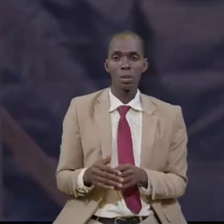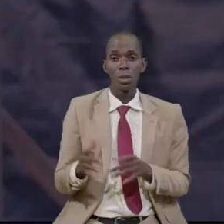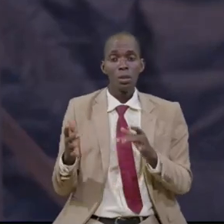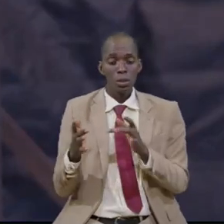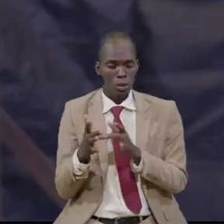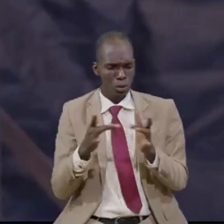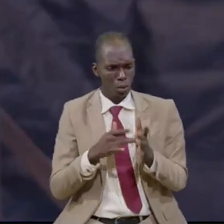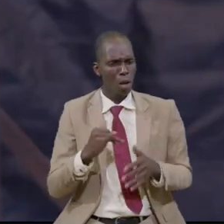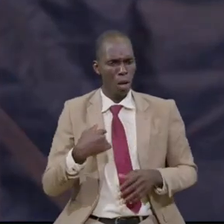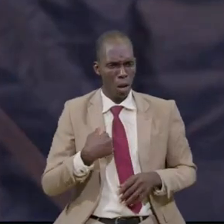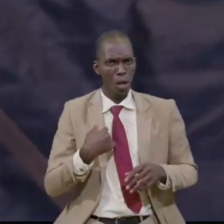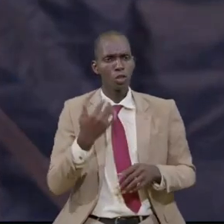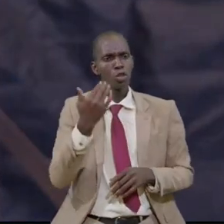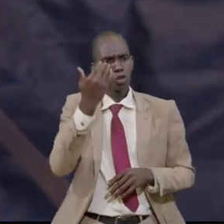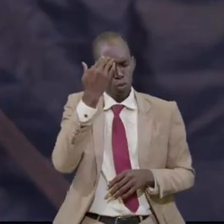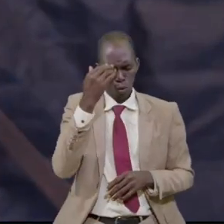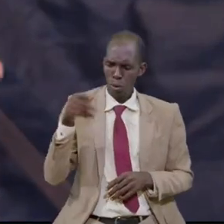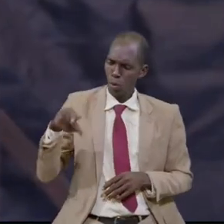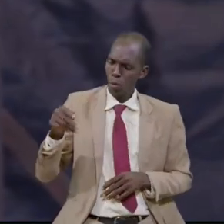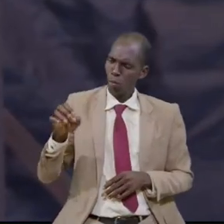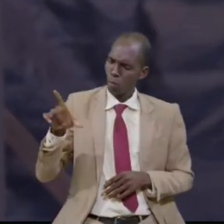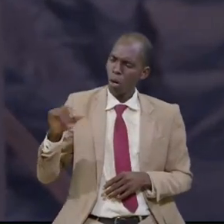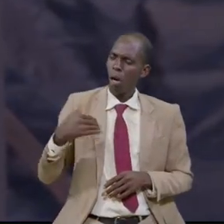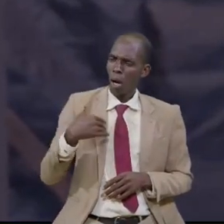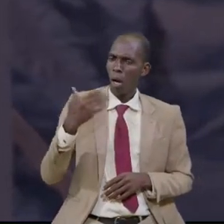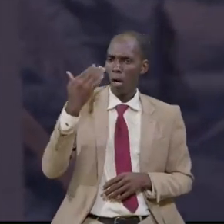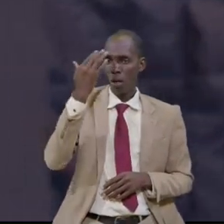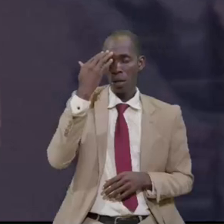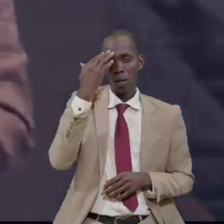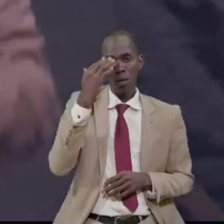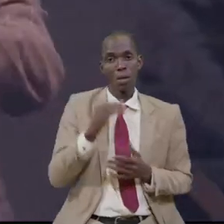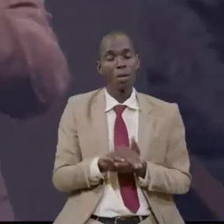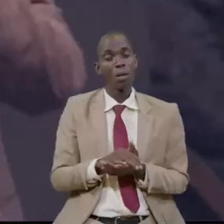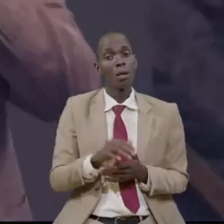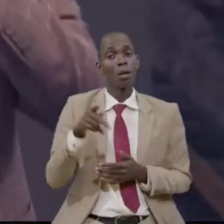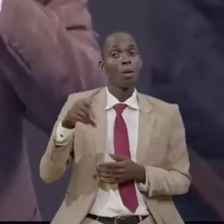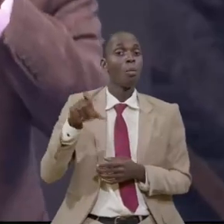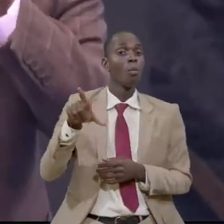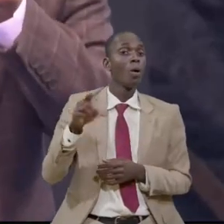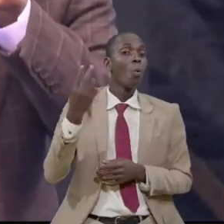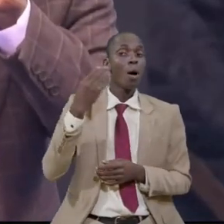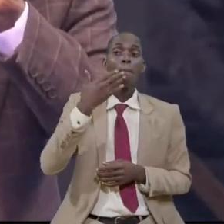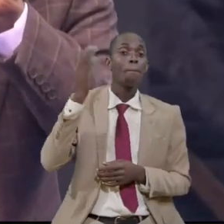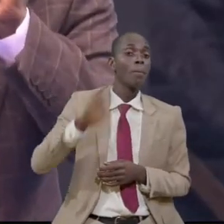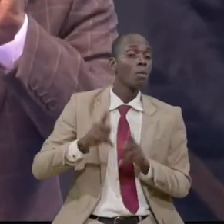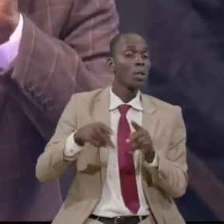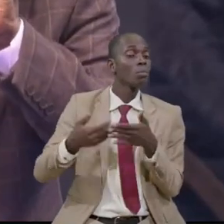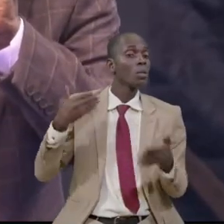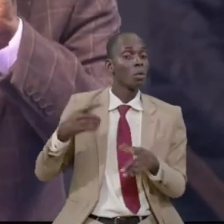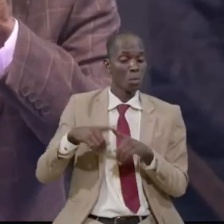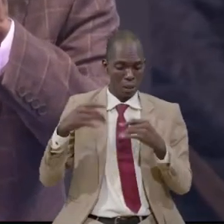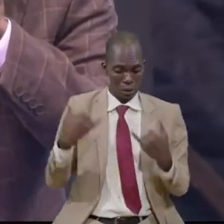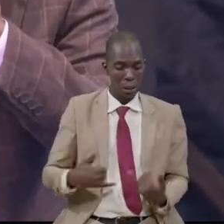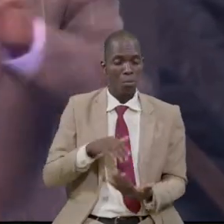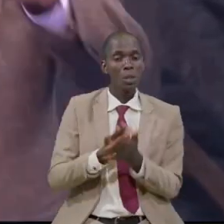connais Jésus, je connais Paul. Ce Paul fut un mauvais type, mais